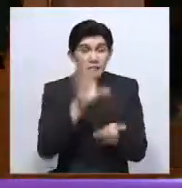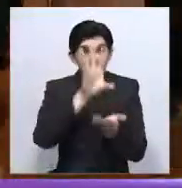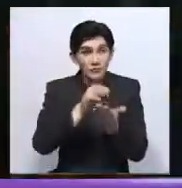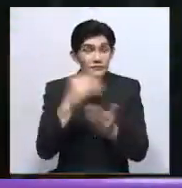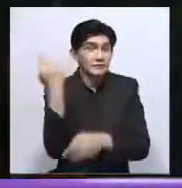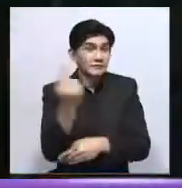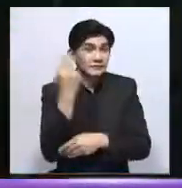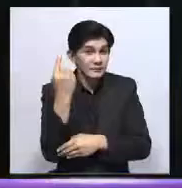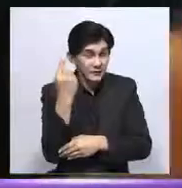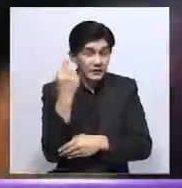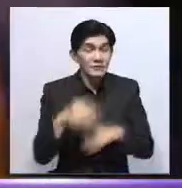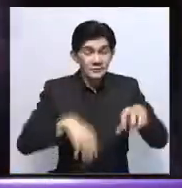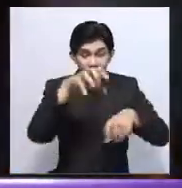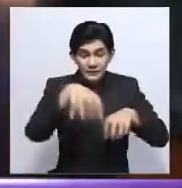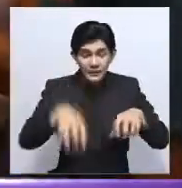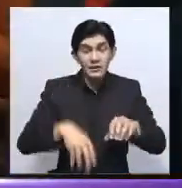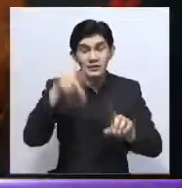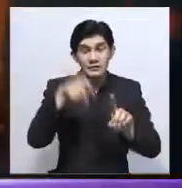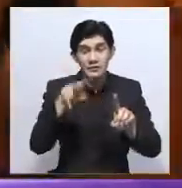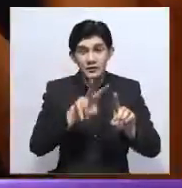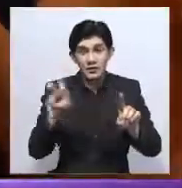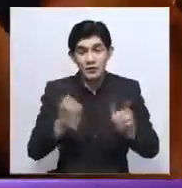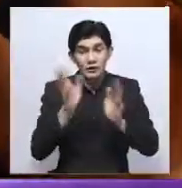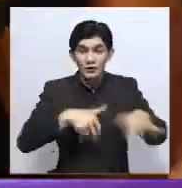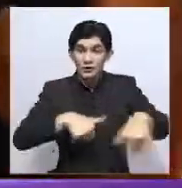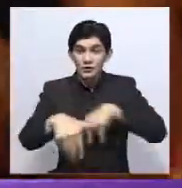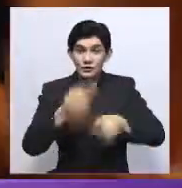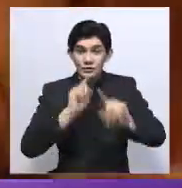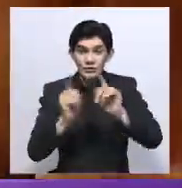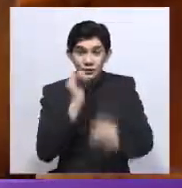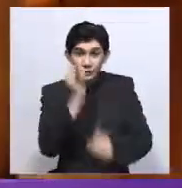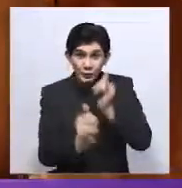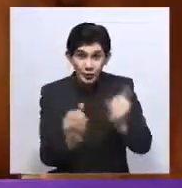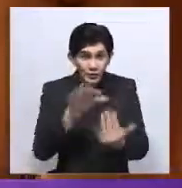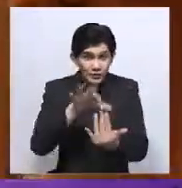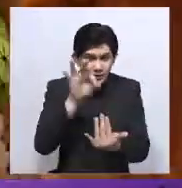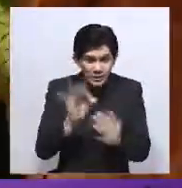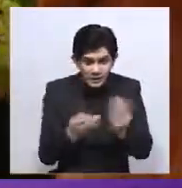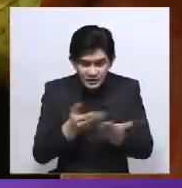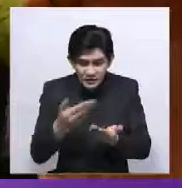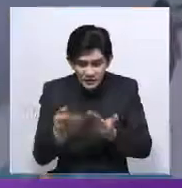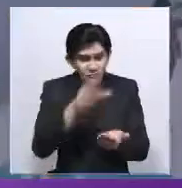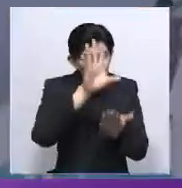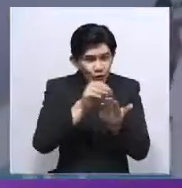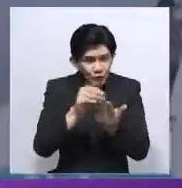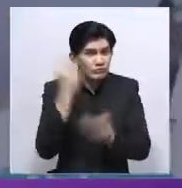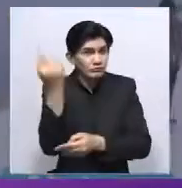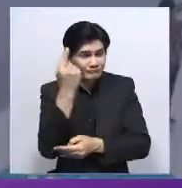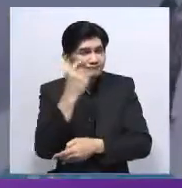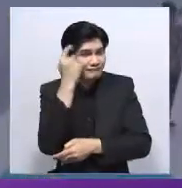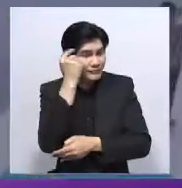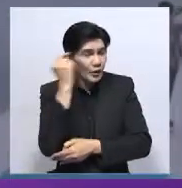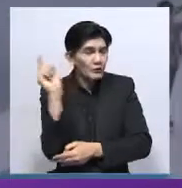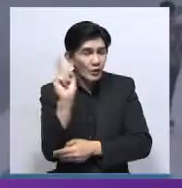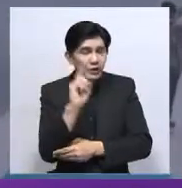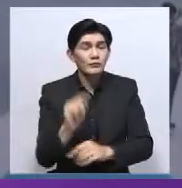ข้อมูลการท่องเที่ยวกว่า 1,200 บูธก็เต็มไปด้วยประชาชนนะคะที่มาเลือกซื้อและหาข้อมูลการท่องเที่ยวโดยเฉ